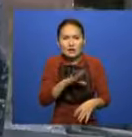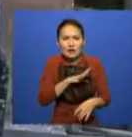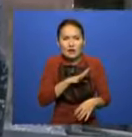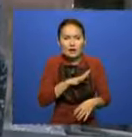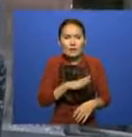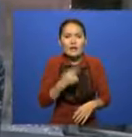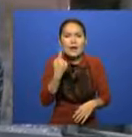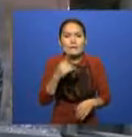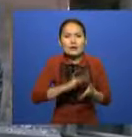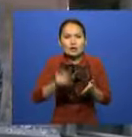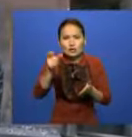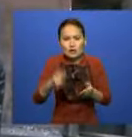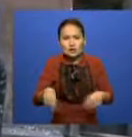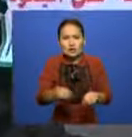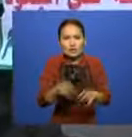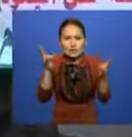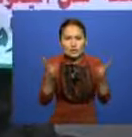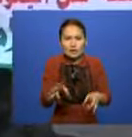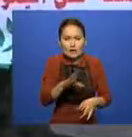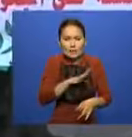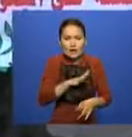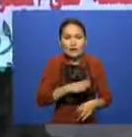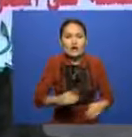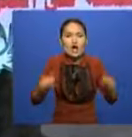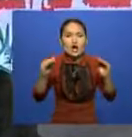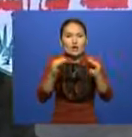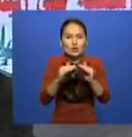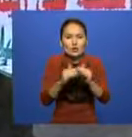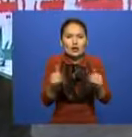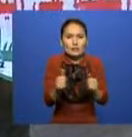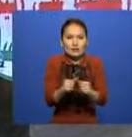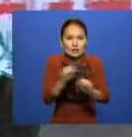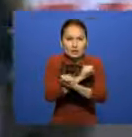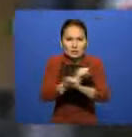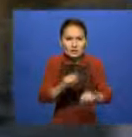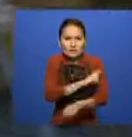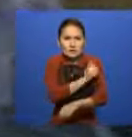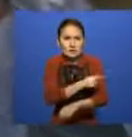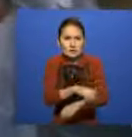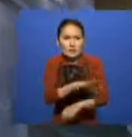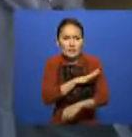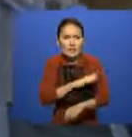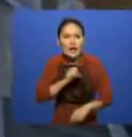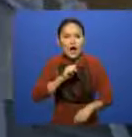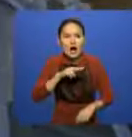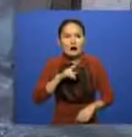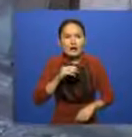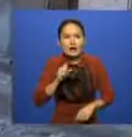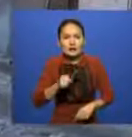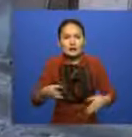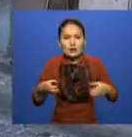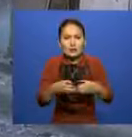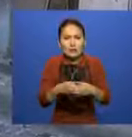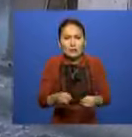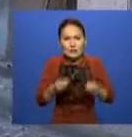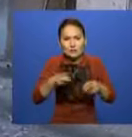бір журналист бар. Сонымен қатар жарылыстан соң маңдағы үйлер мен көліктерге зақым келді. Лаңкестік әрекетті Аль-Каида содырлары өз